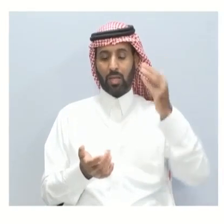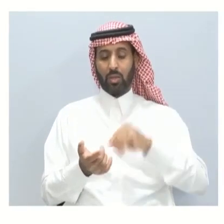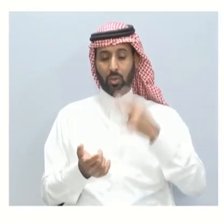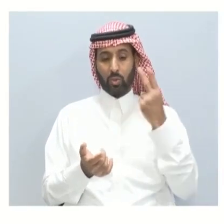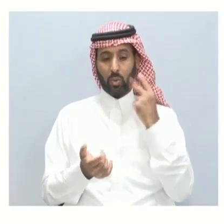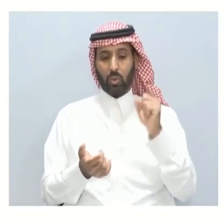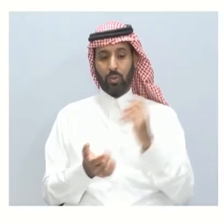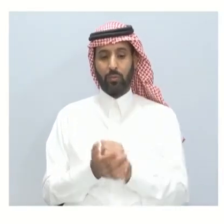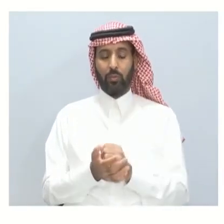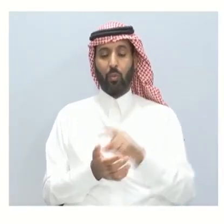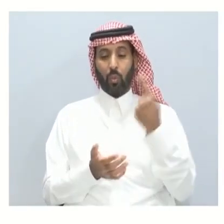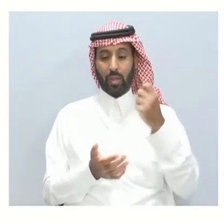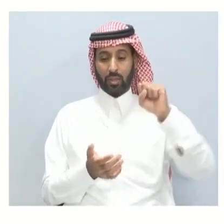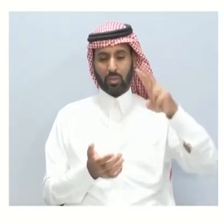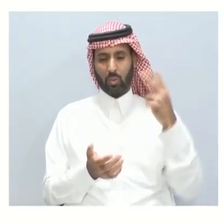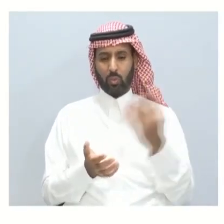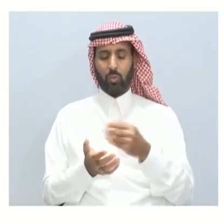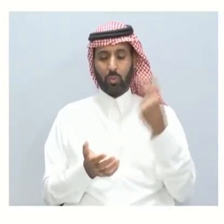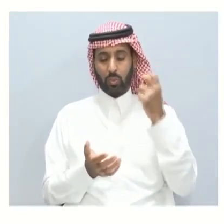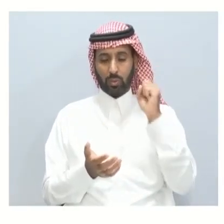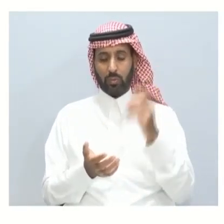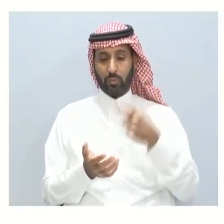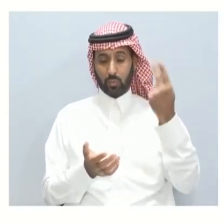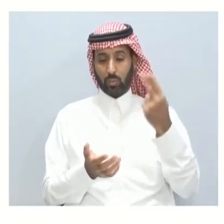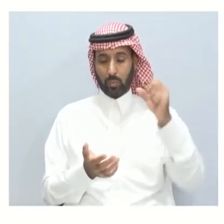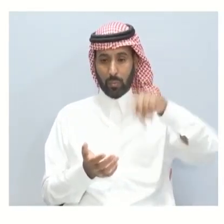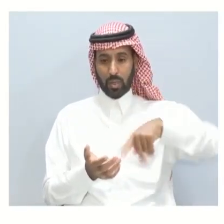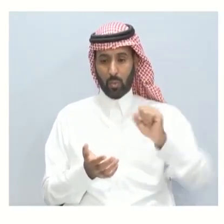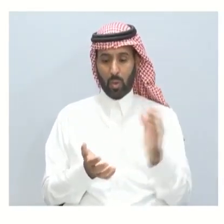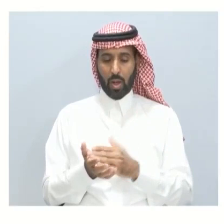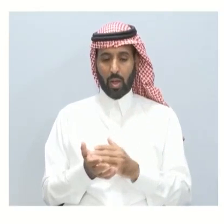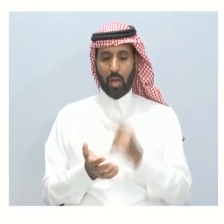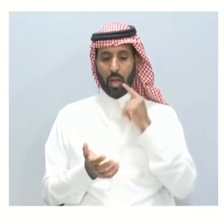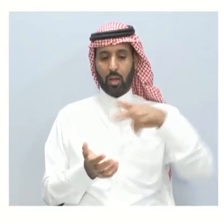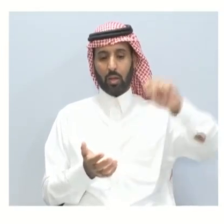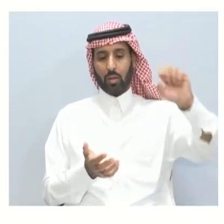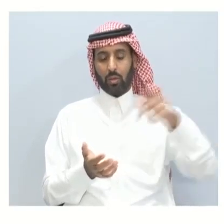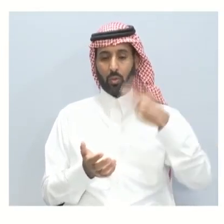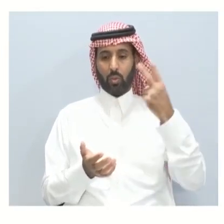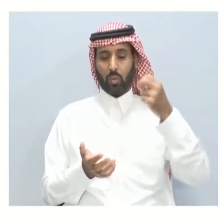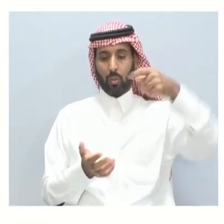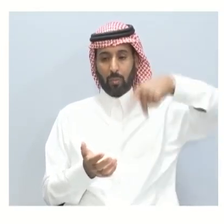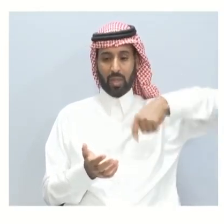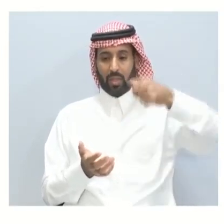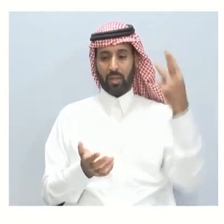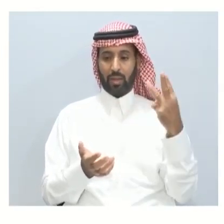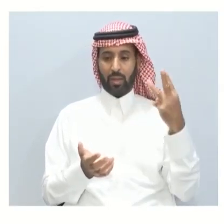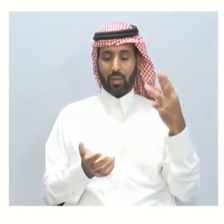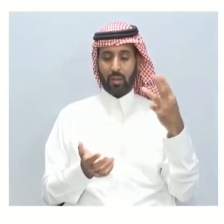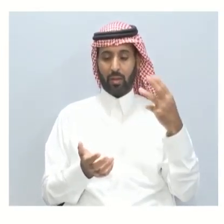بي 1 الكربون تو بي تو النيتروجين تو بي ثري